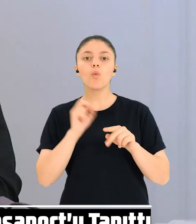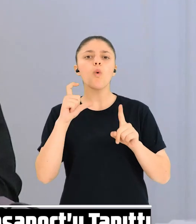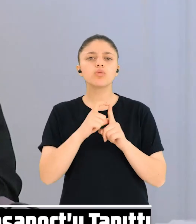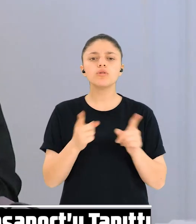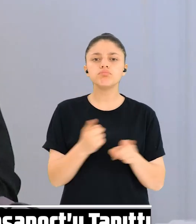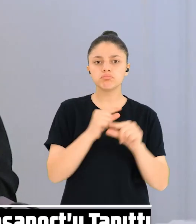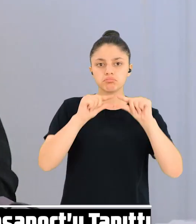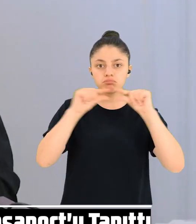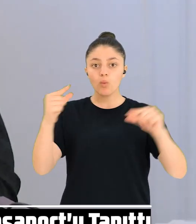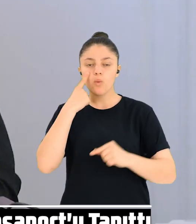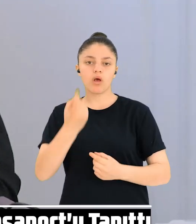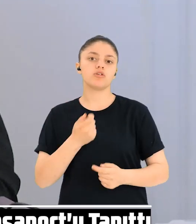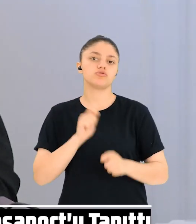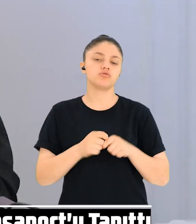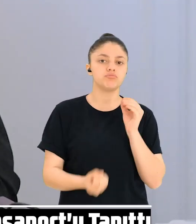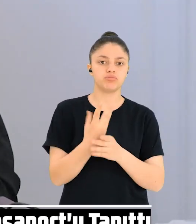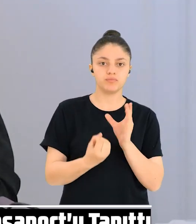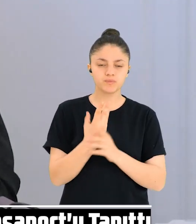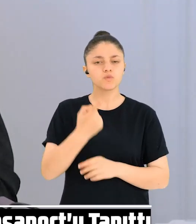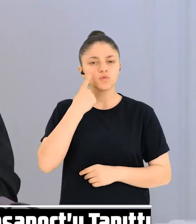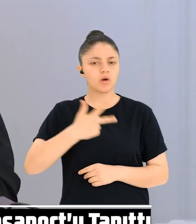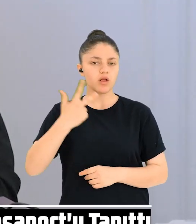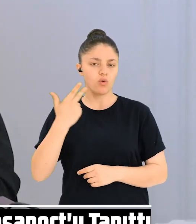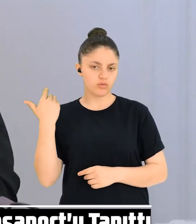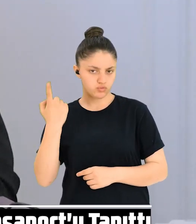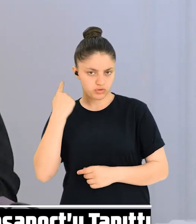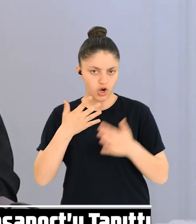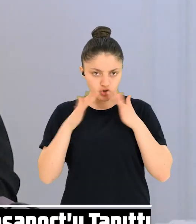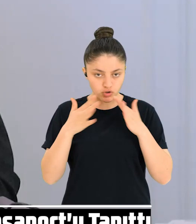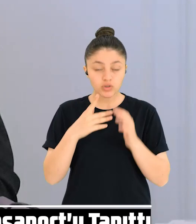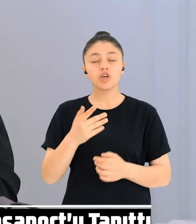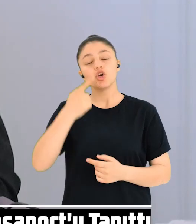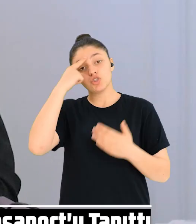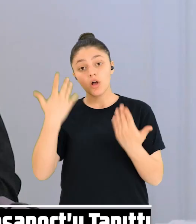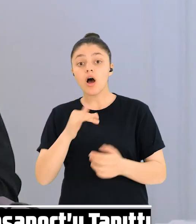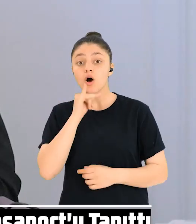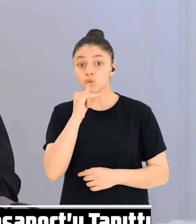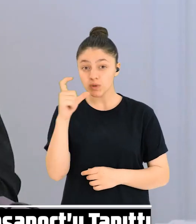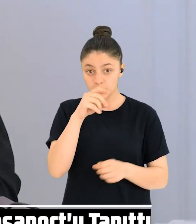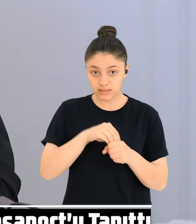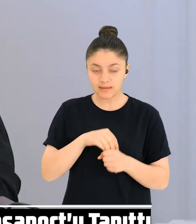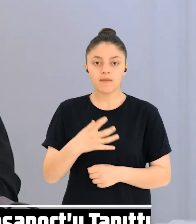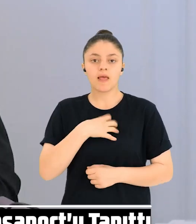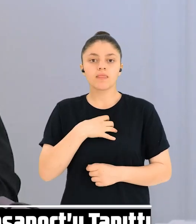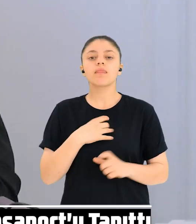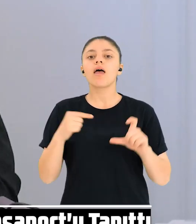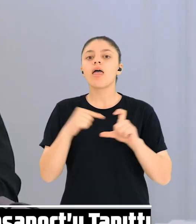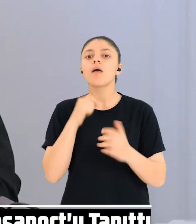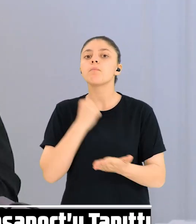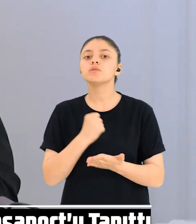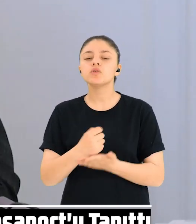üzerinden üretilmektedir. Sayın Cumhurbaşkanımız da dün açıkladılar. İnşallah Ağustos ayında kendi